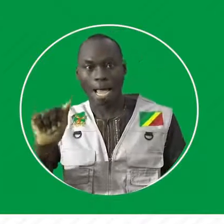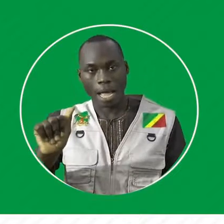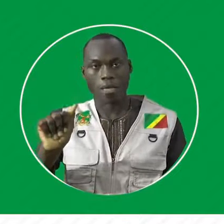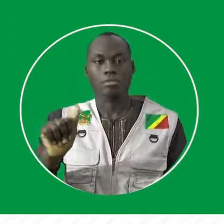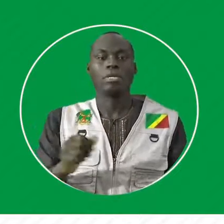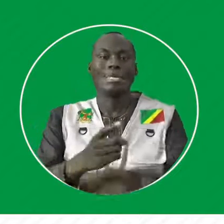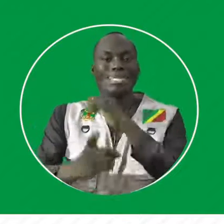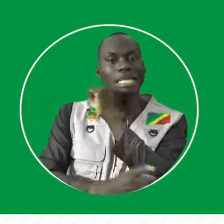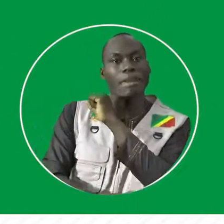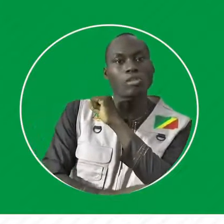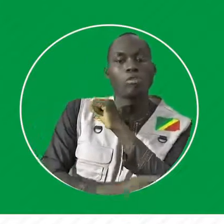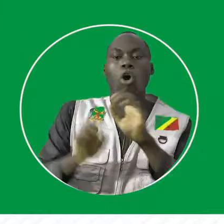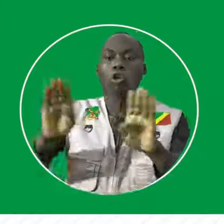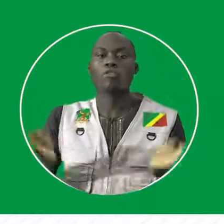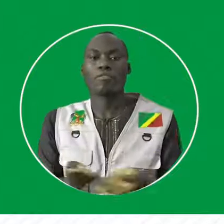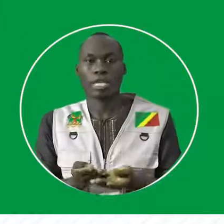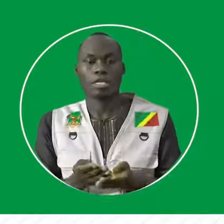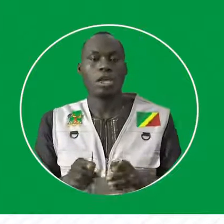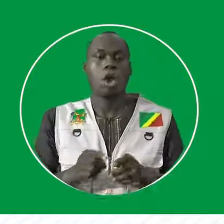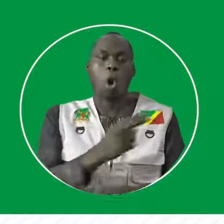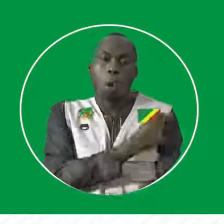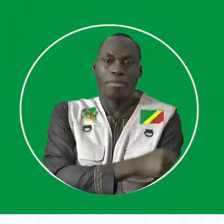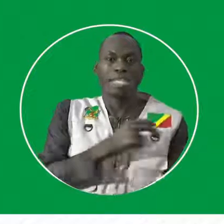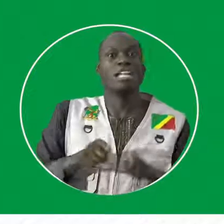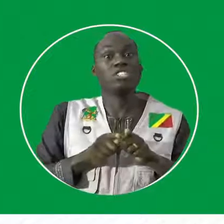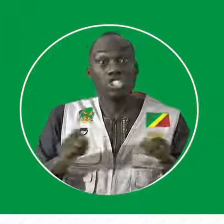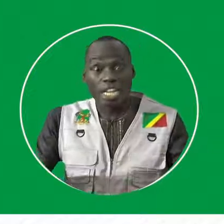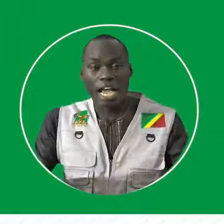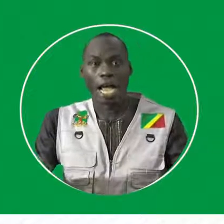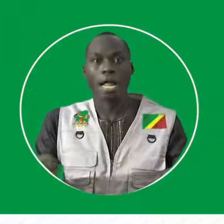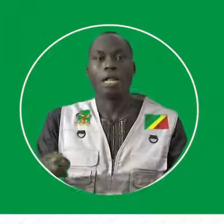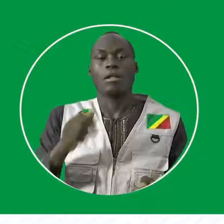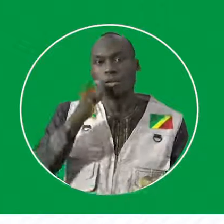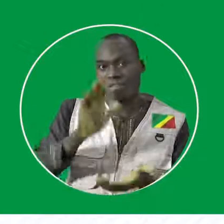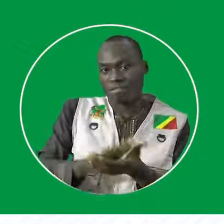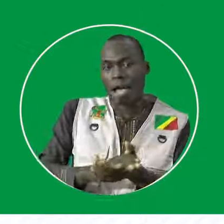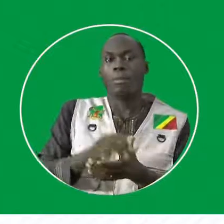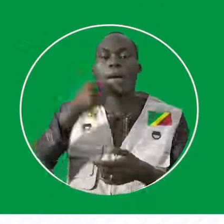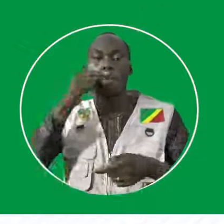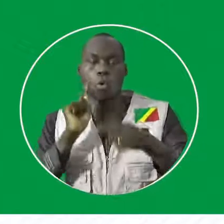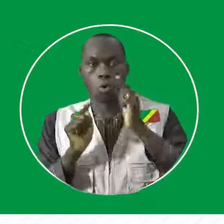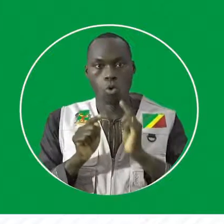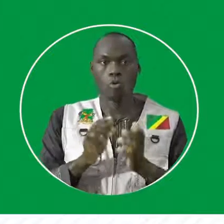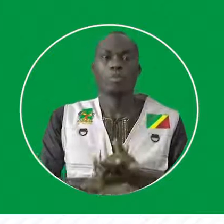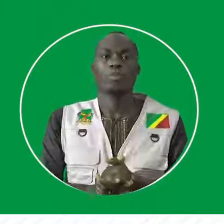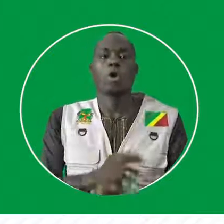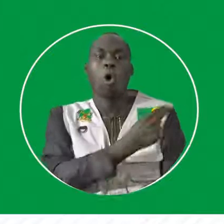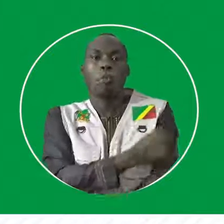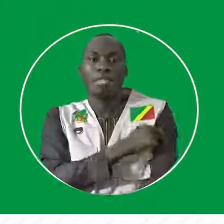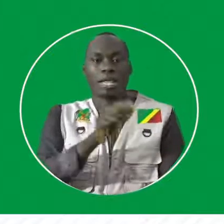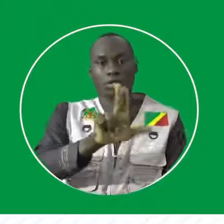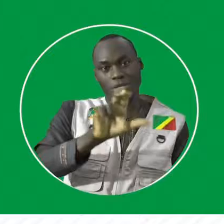Cuvette, l'hôpital général Edith Lucie Bongo Ondimba, l'hôpital général 31 juillet